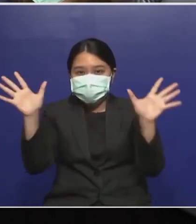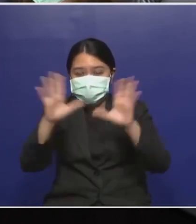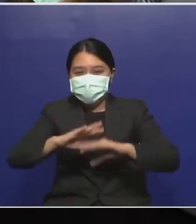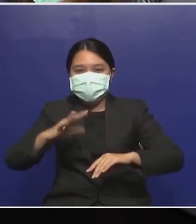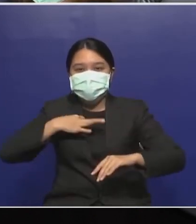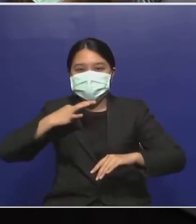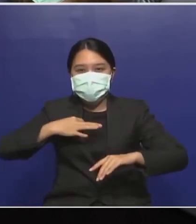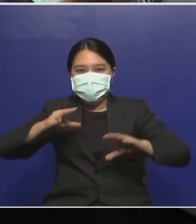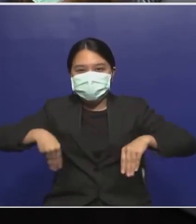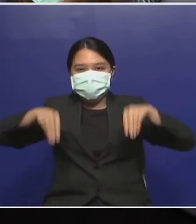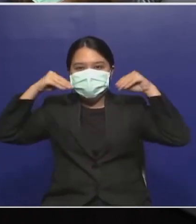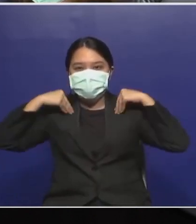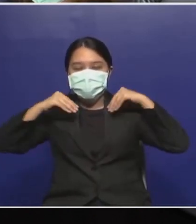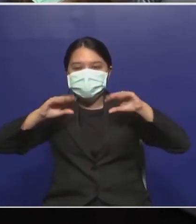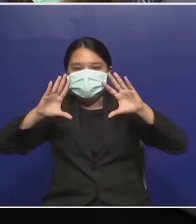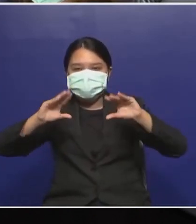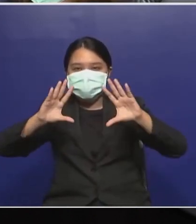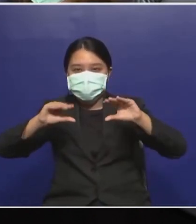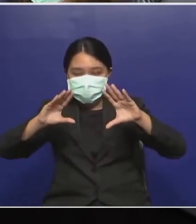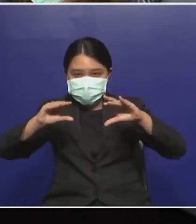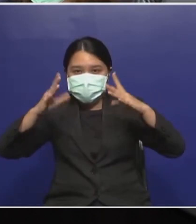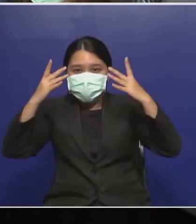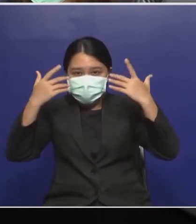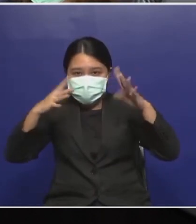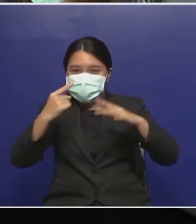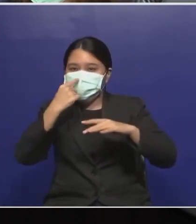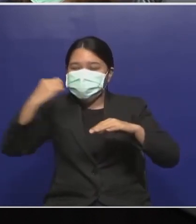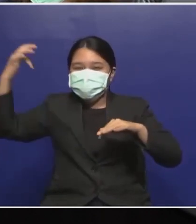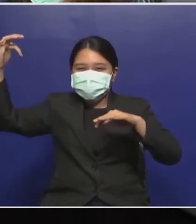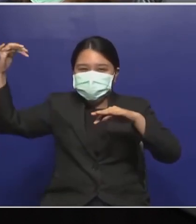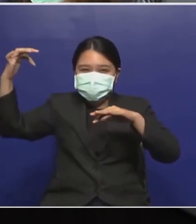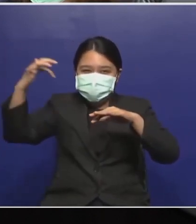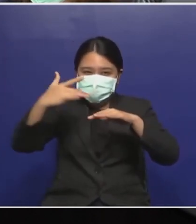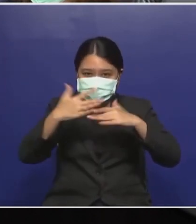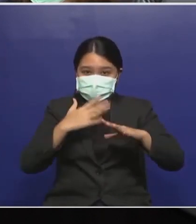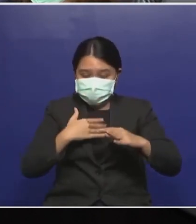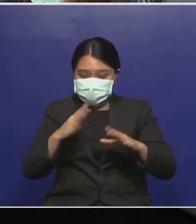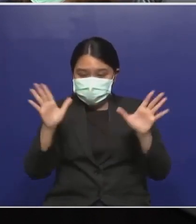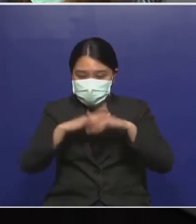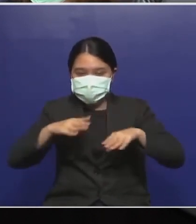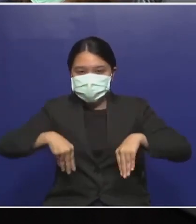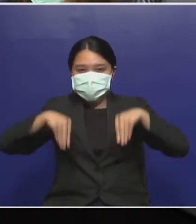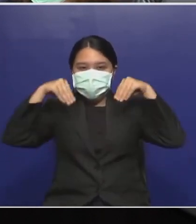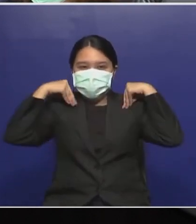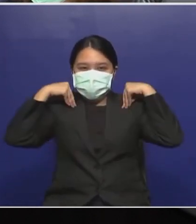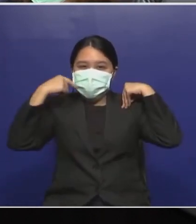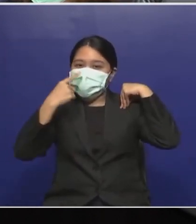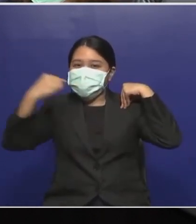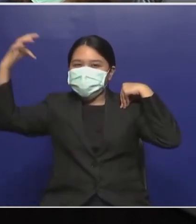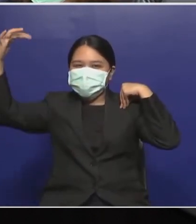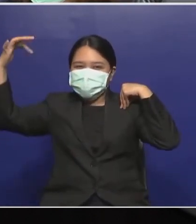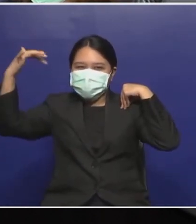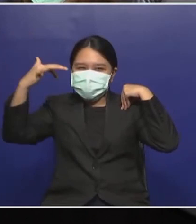เมื่า้ รับแสงอาทิต พ readsที่นอนเห้มผานวมผือนหน หนานี้อยู่มัก็ร้อนขึ ร้อนขึถุง ใ